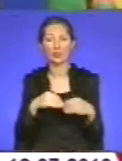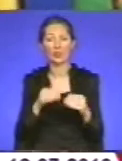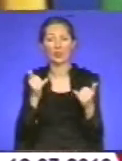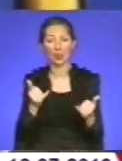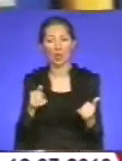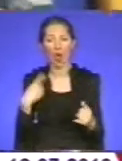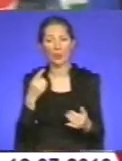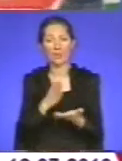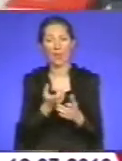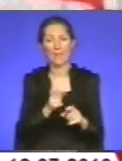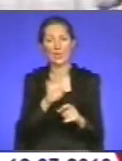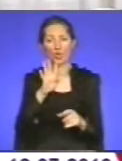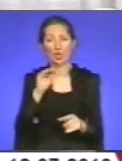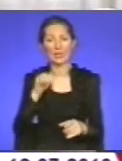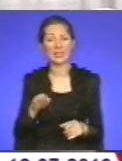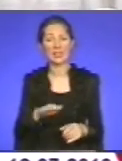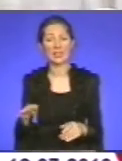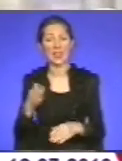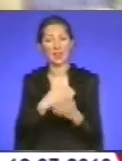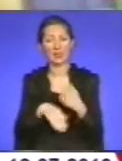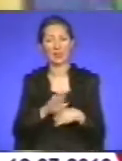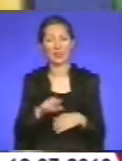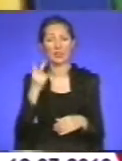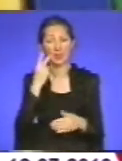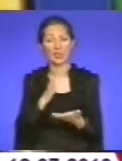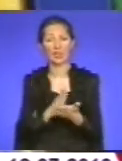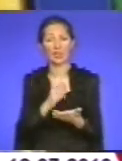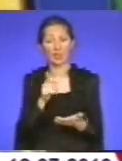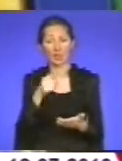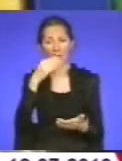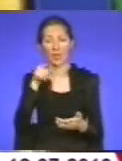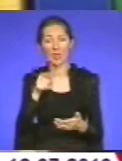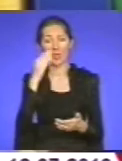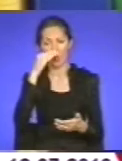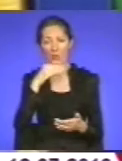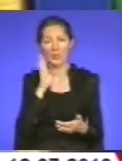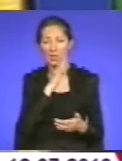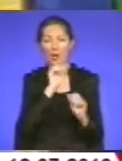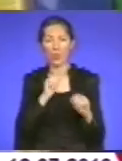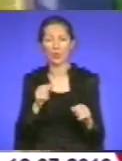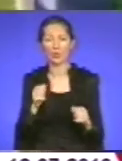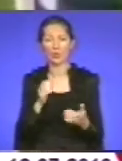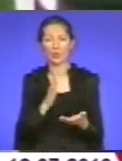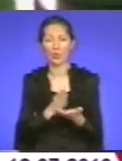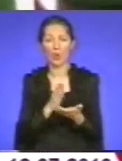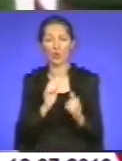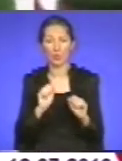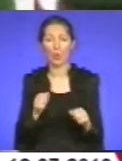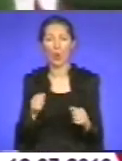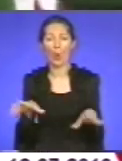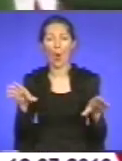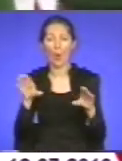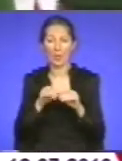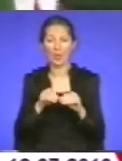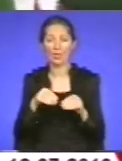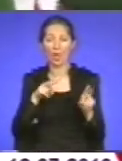більше 4 тисяч дітей-інвалідів. Не завжди їхні батьки мають змогу поєднати догляд за такою дитиною з роботою. Тому й виникла потреба